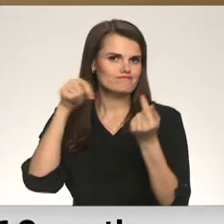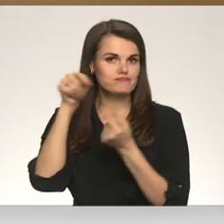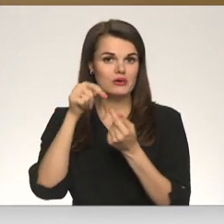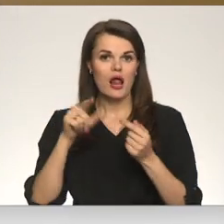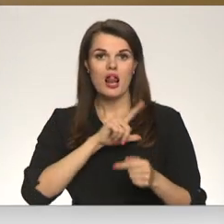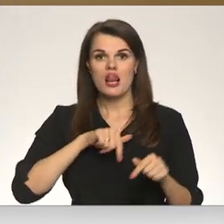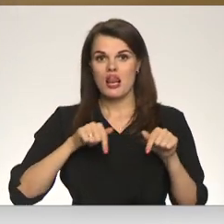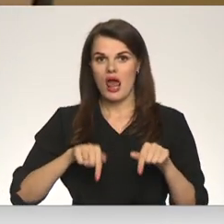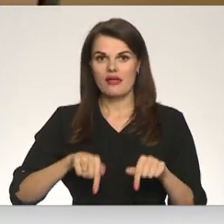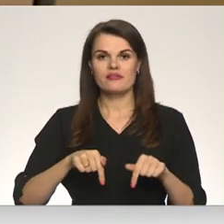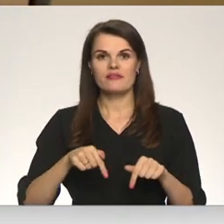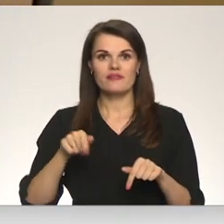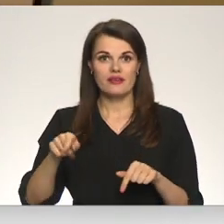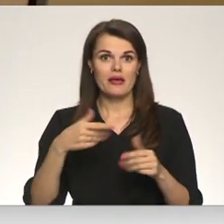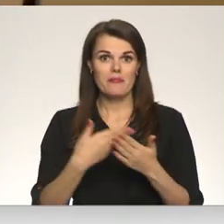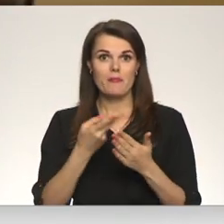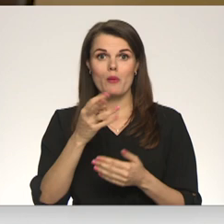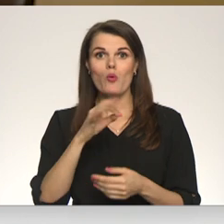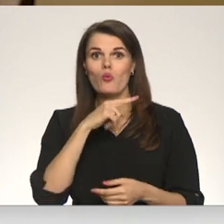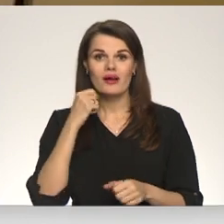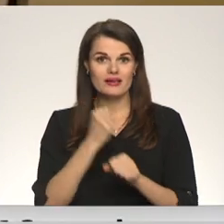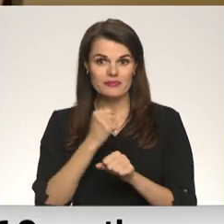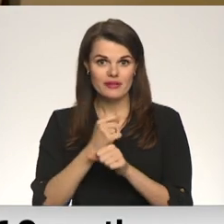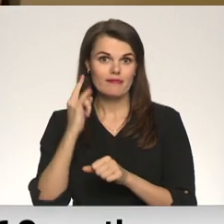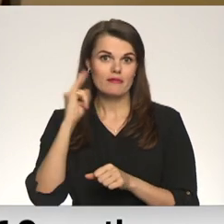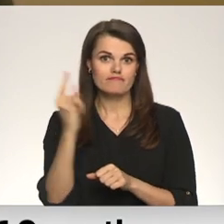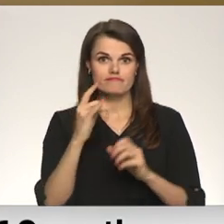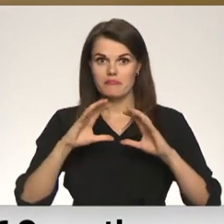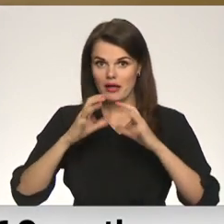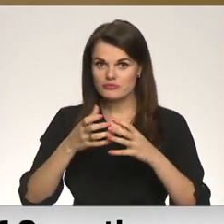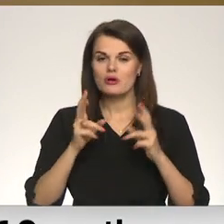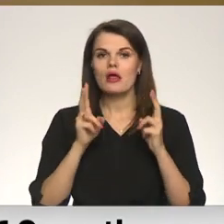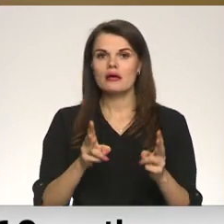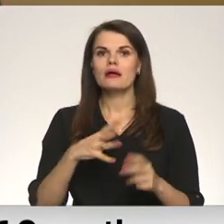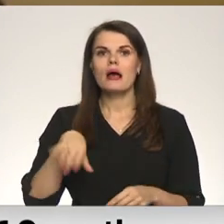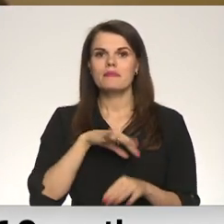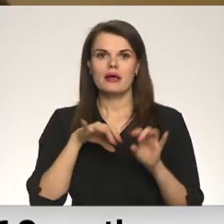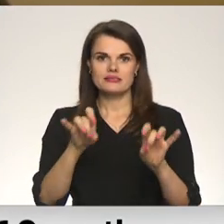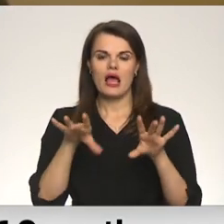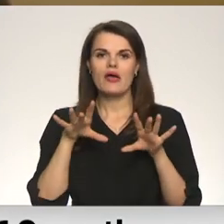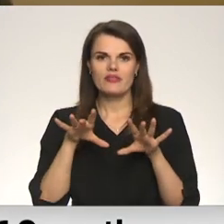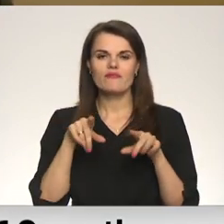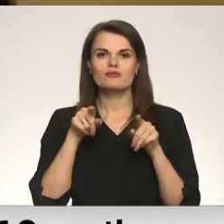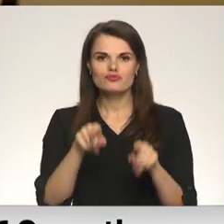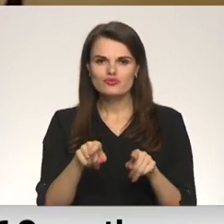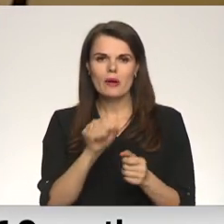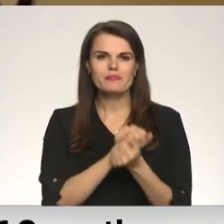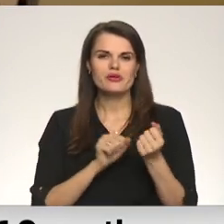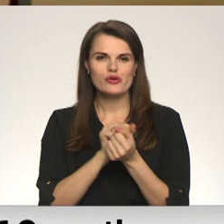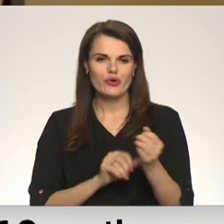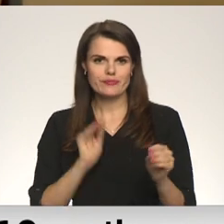mēģina darīt, izskanēs starptautiskajās ziņu lentēs, kad mēs atsakamies no šīs te atjaunojamās